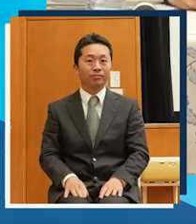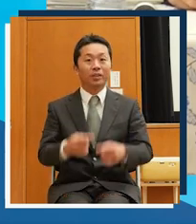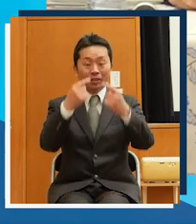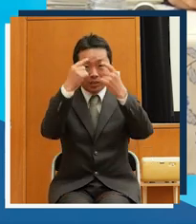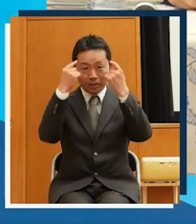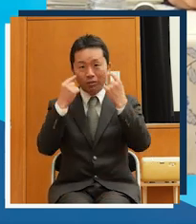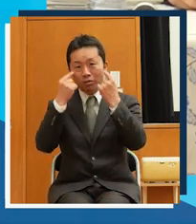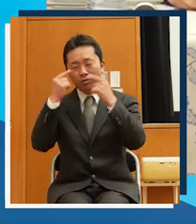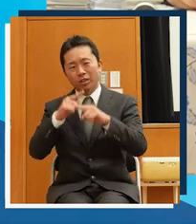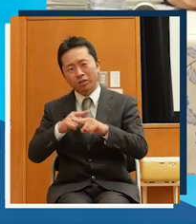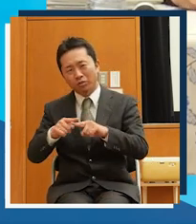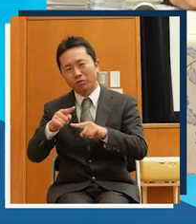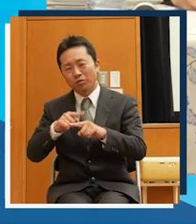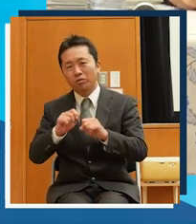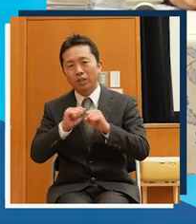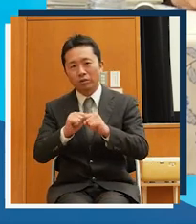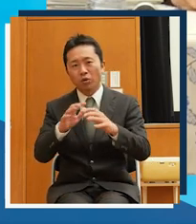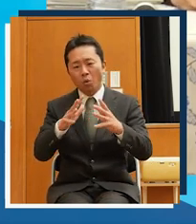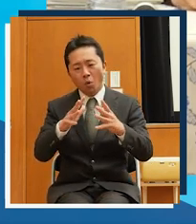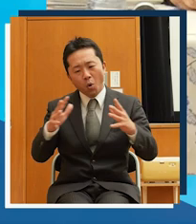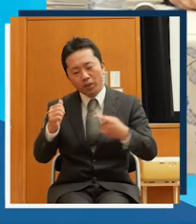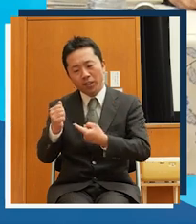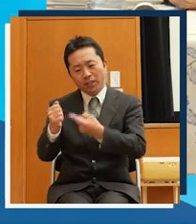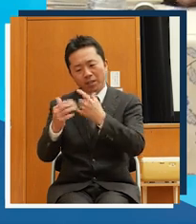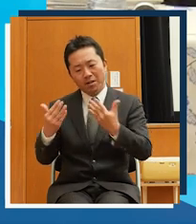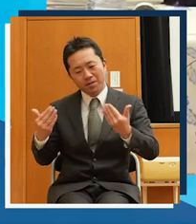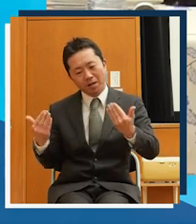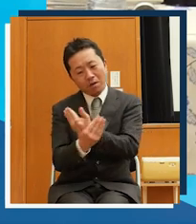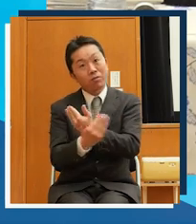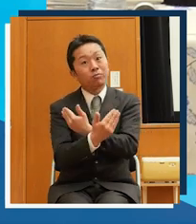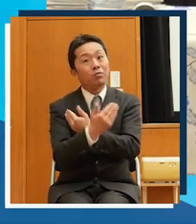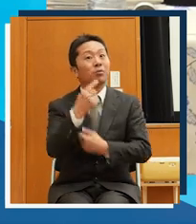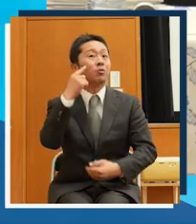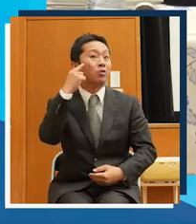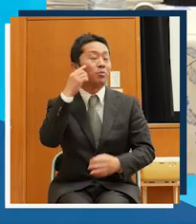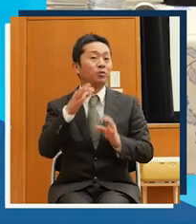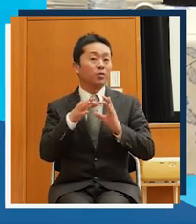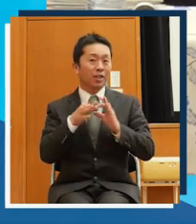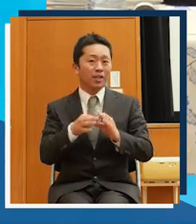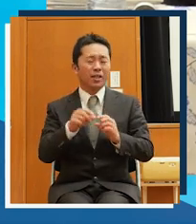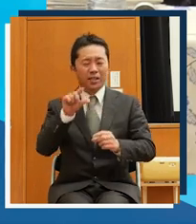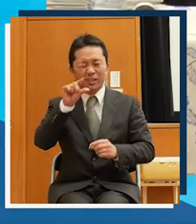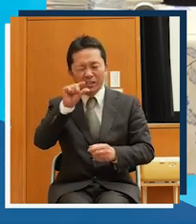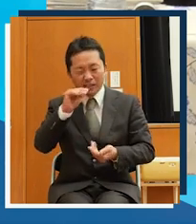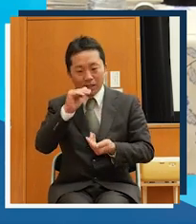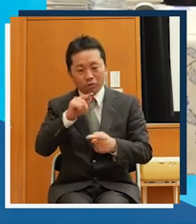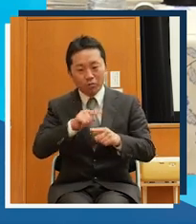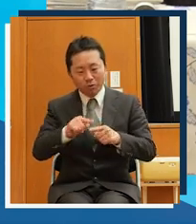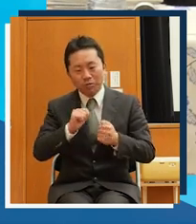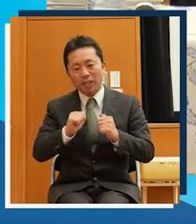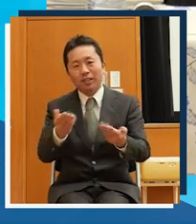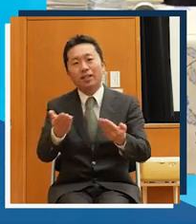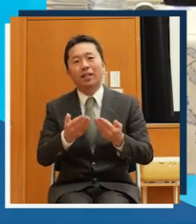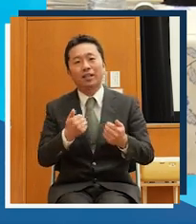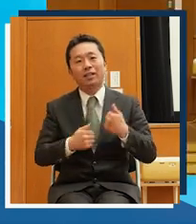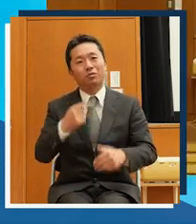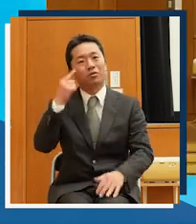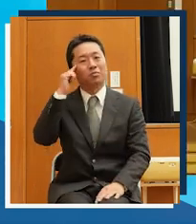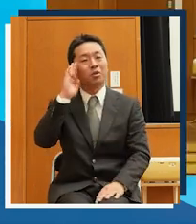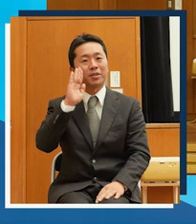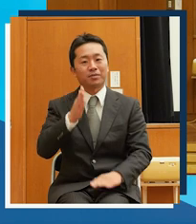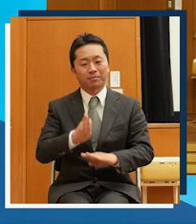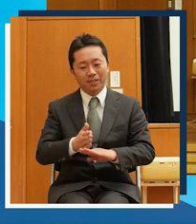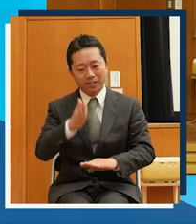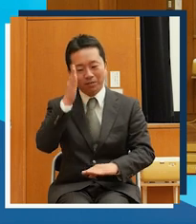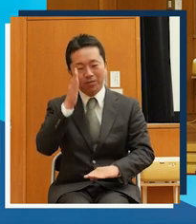がちょっとずつやることで大きな力になるっと私は本当に思ってるので小さなことでもいいのかなという風に思いますありがとうございました